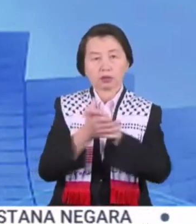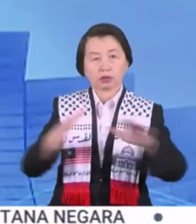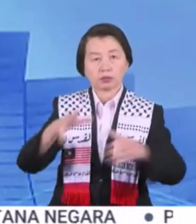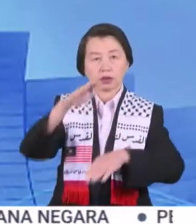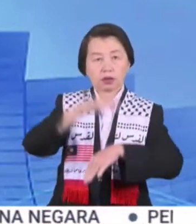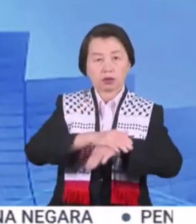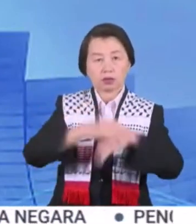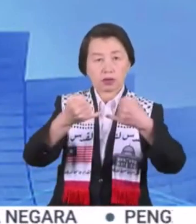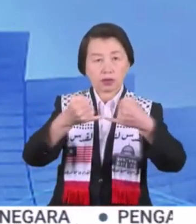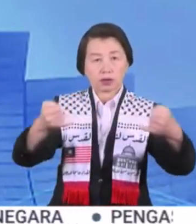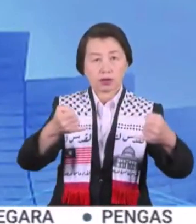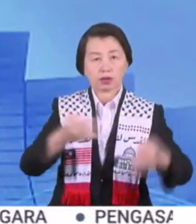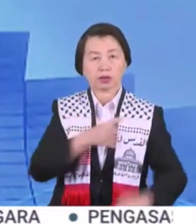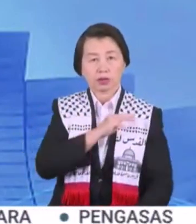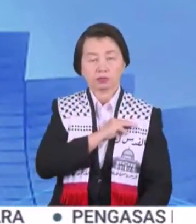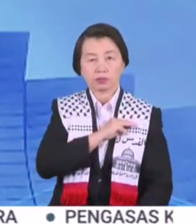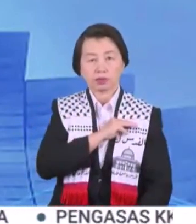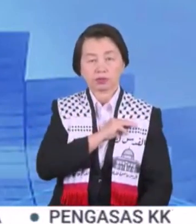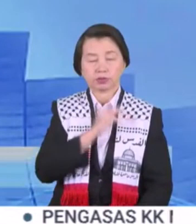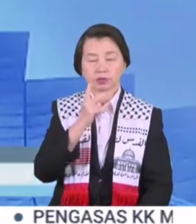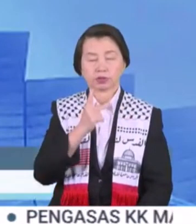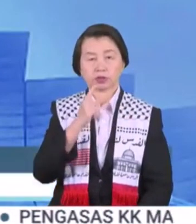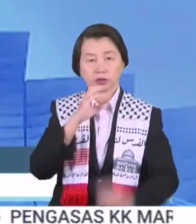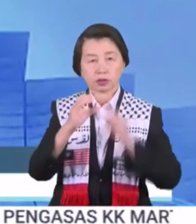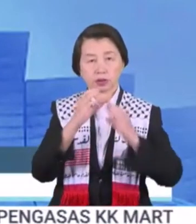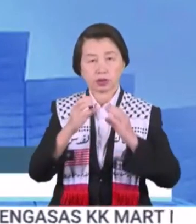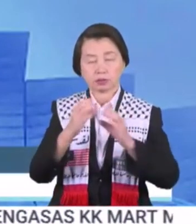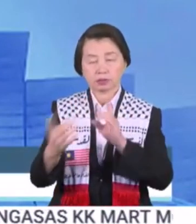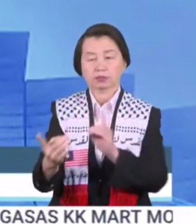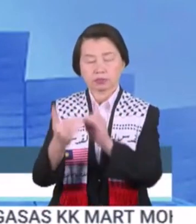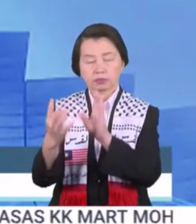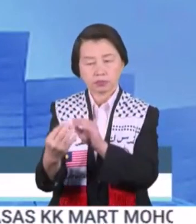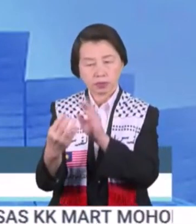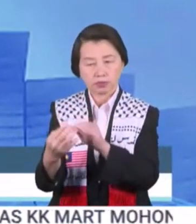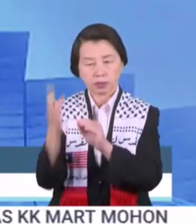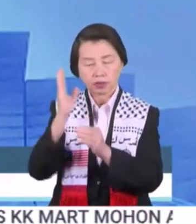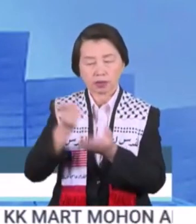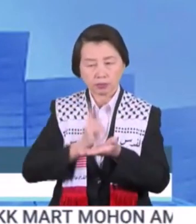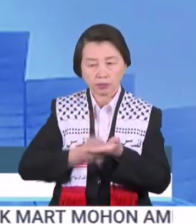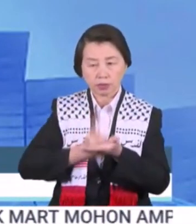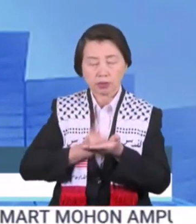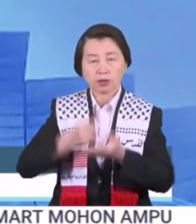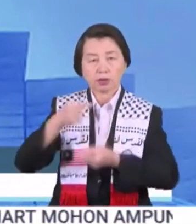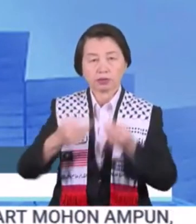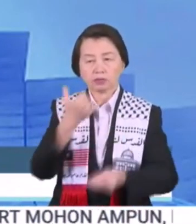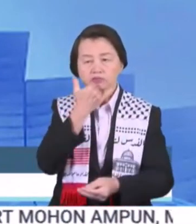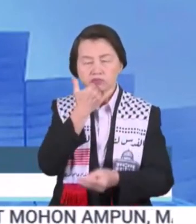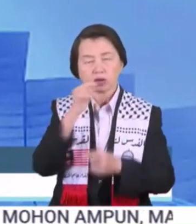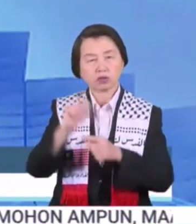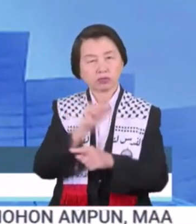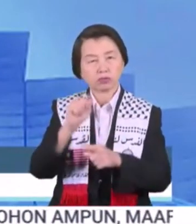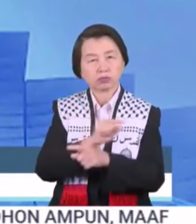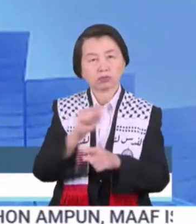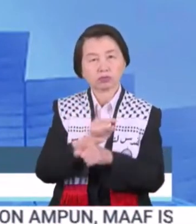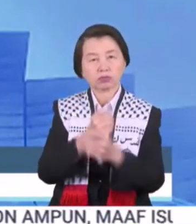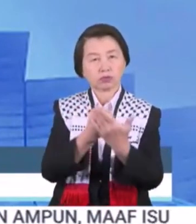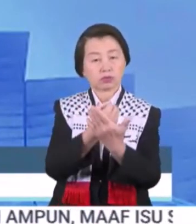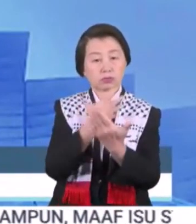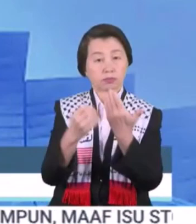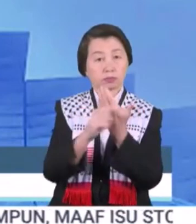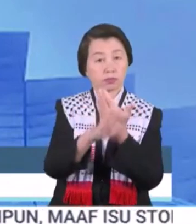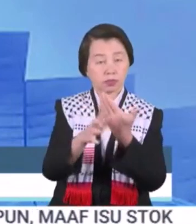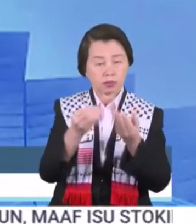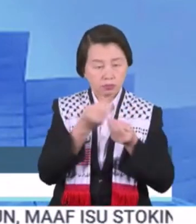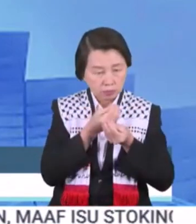dalam talian menterinya Fami Fadil berkata pertemuan tersebut akan membincangkan perkara berkaitan penyalahgunaan platform media sosial